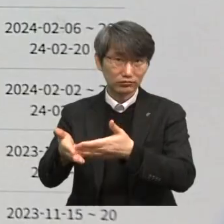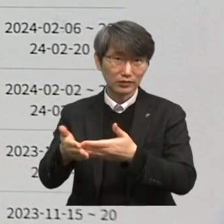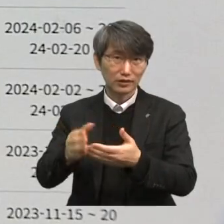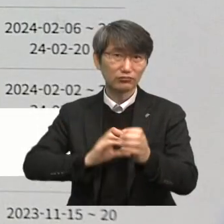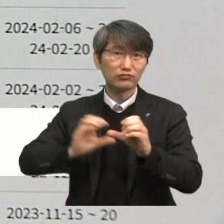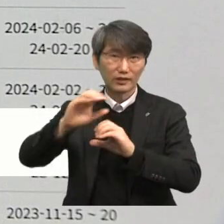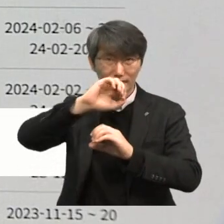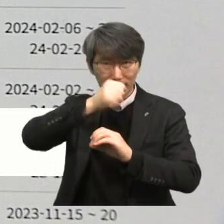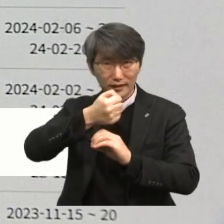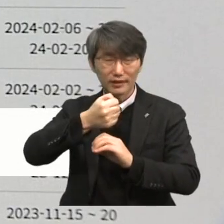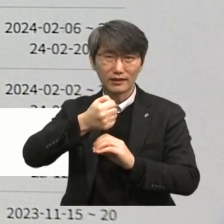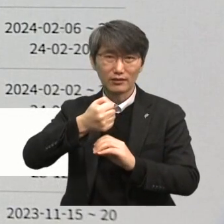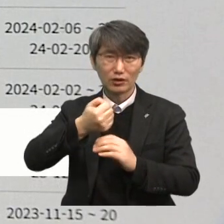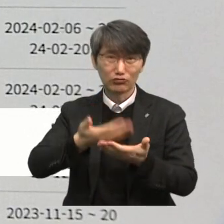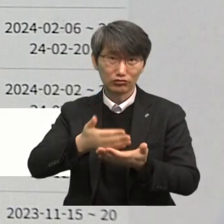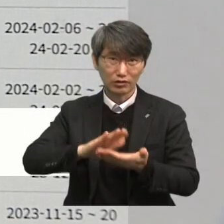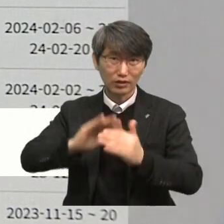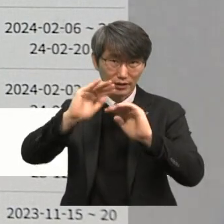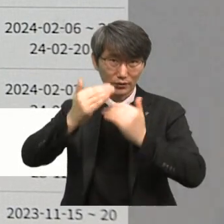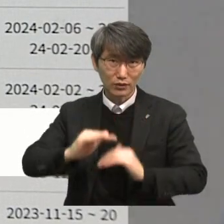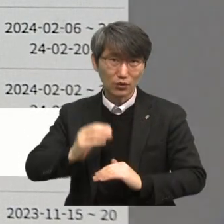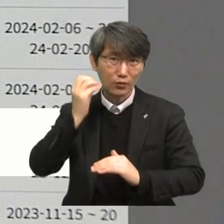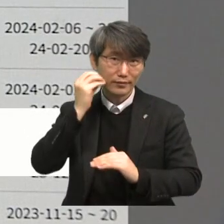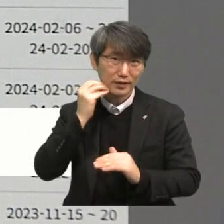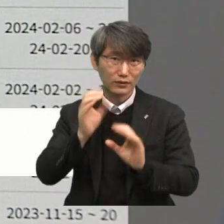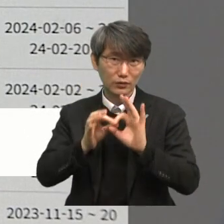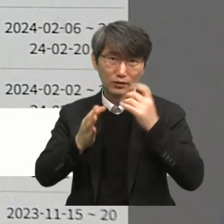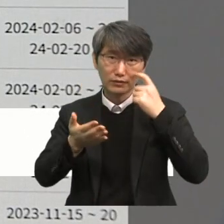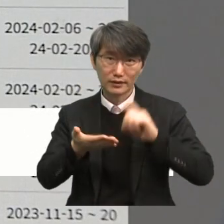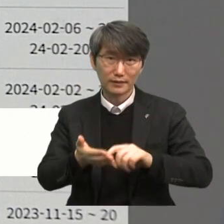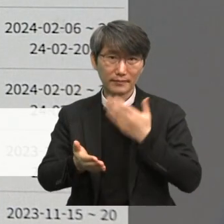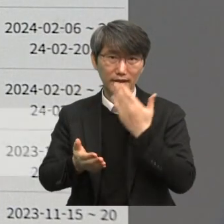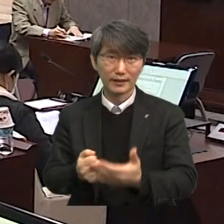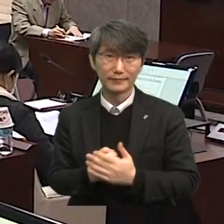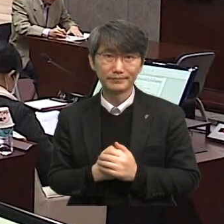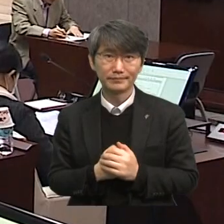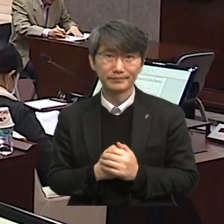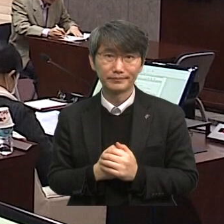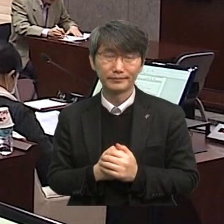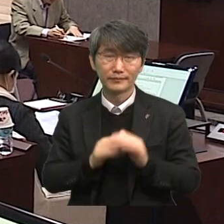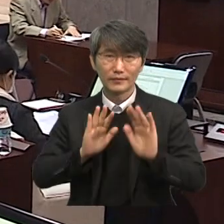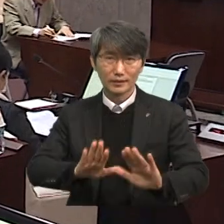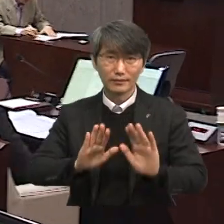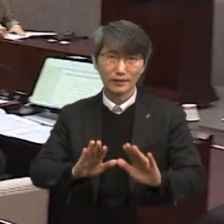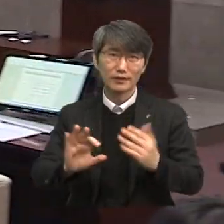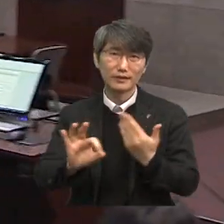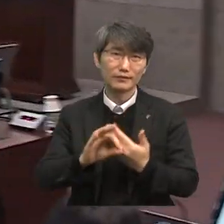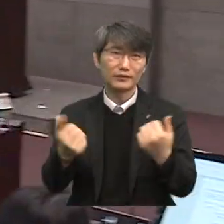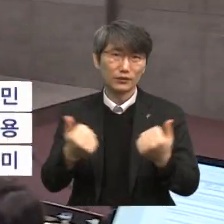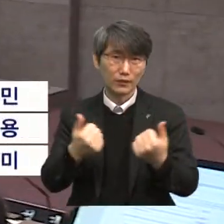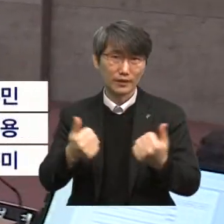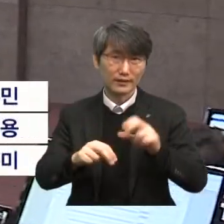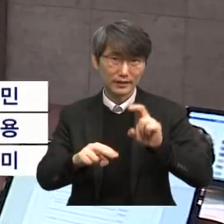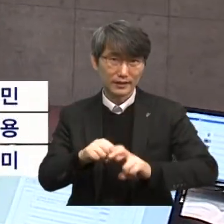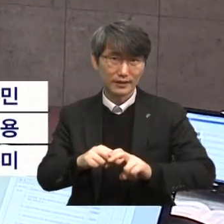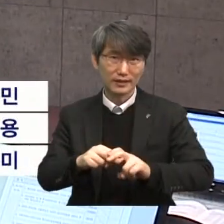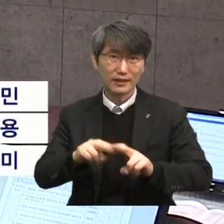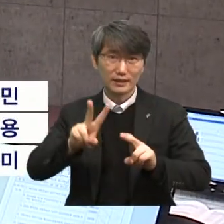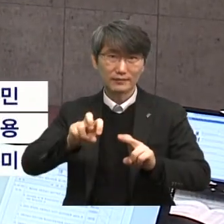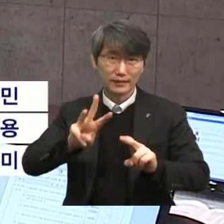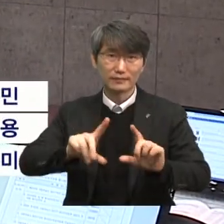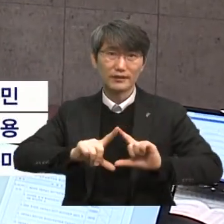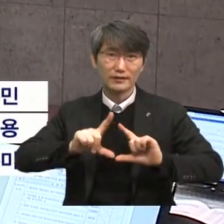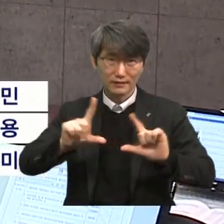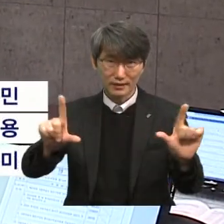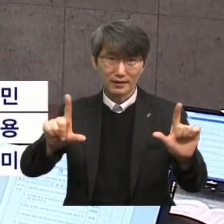추경안과 공유재산 관리계획 수정안 등은 구청 홈페이지에서 볼 수 있습니다. 이번 의회 임시회에 상정된 안건은 이번 달 23일에